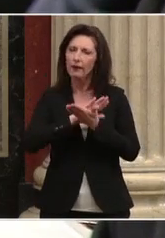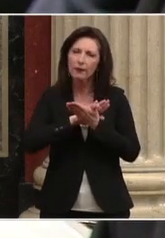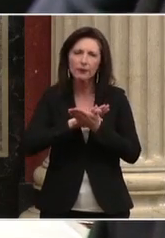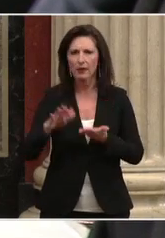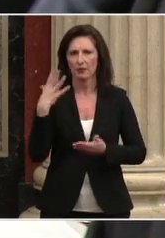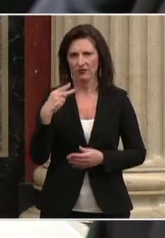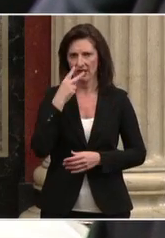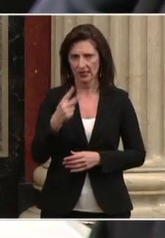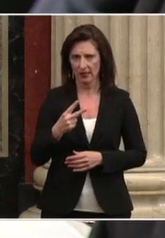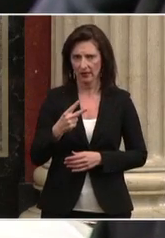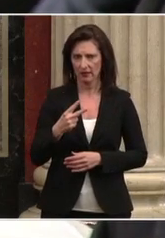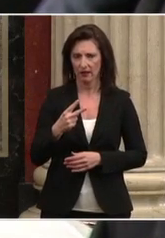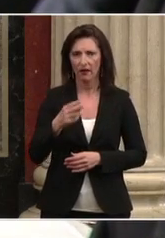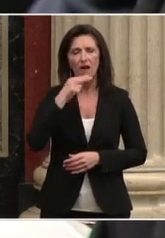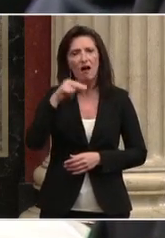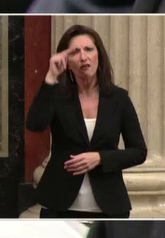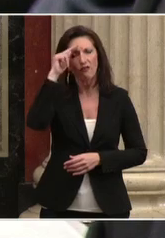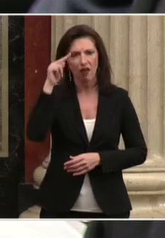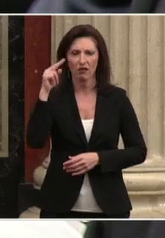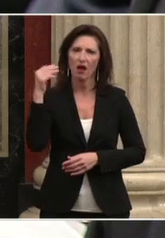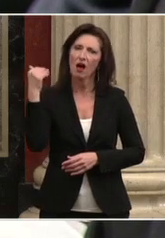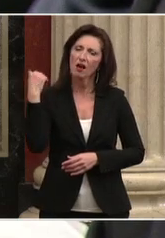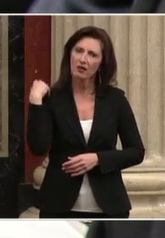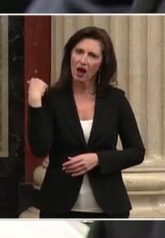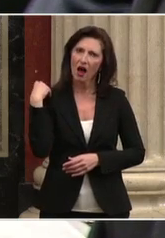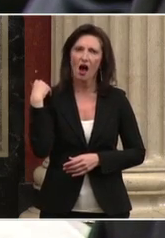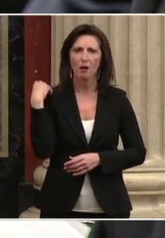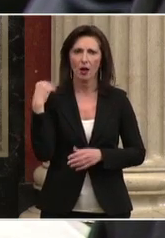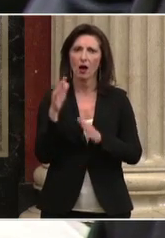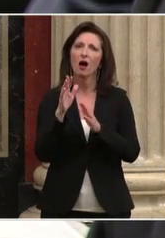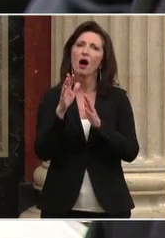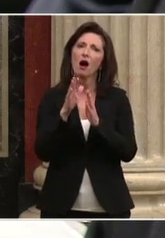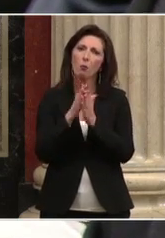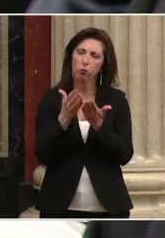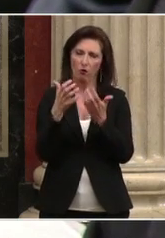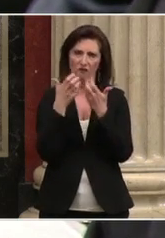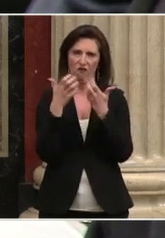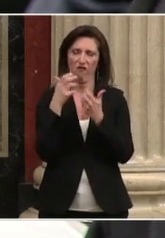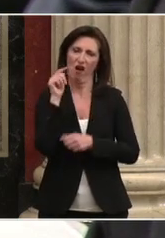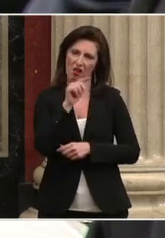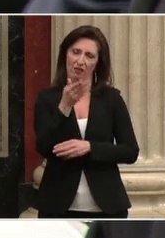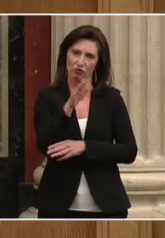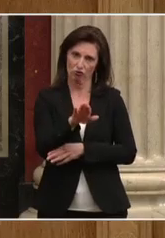gesehen. Er ist in Buchenwald gestorben, kurz vor der Befreiung.